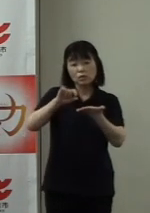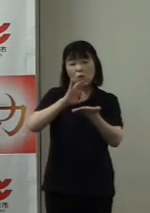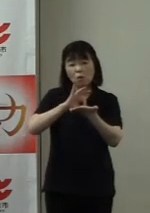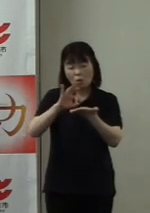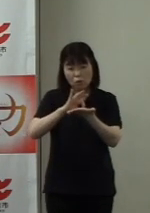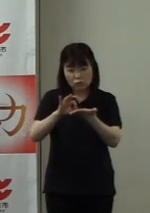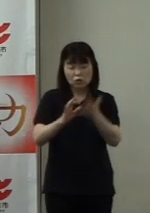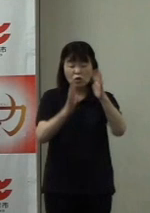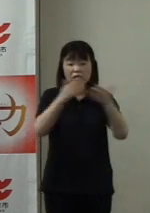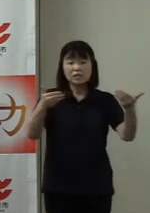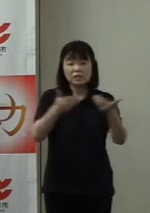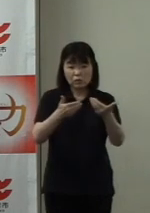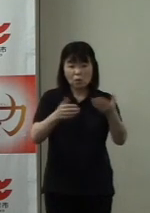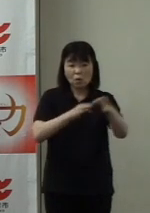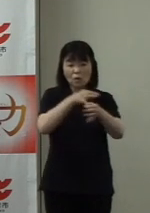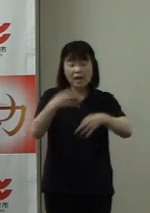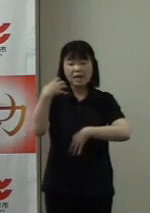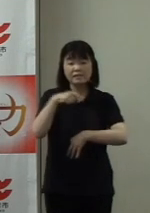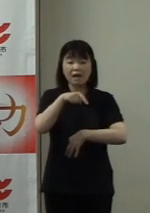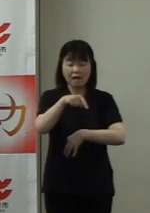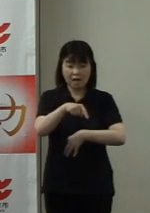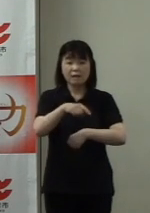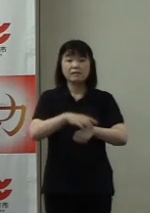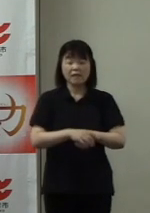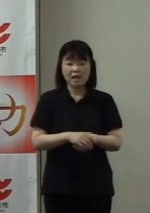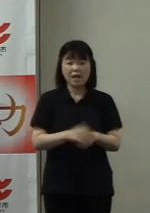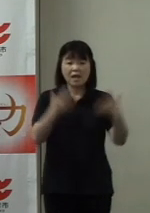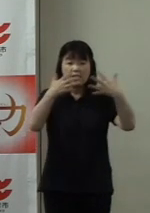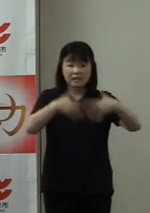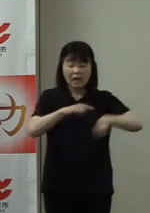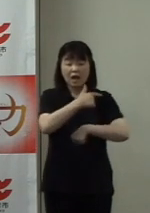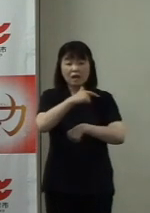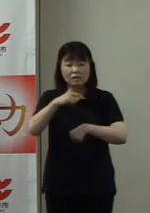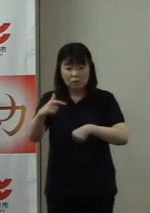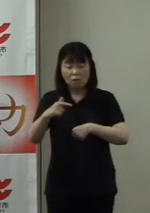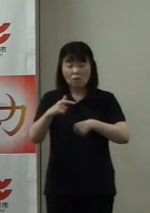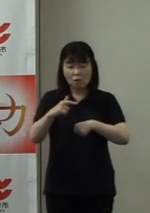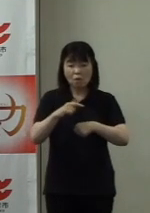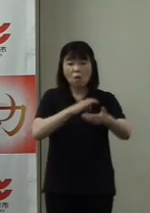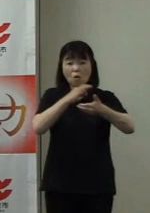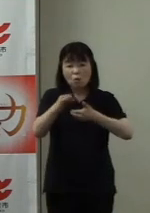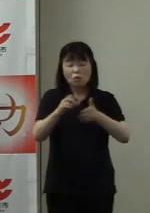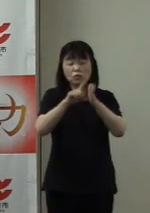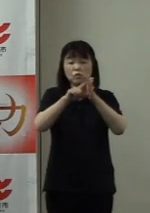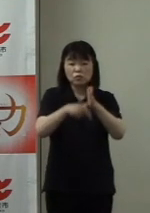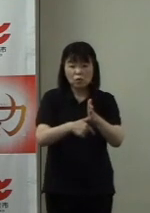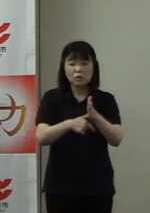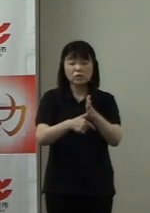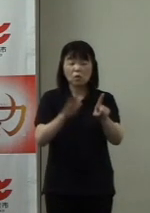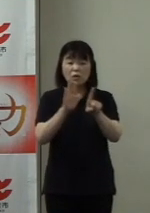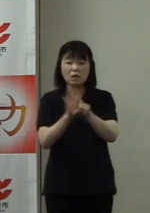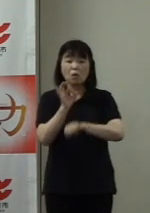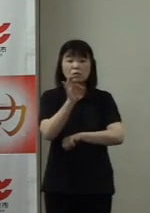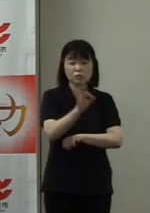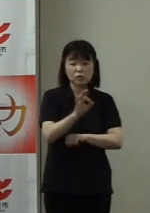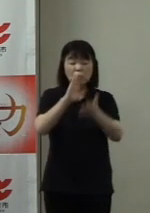。省エネとか省コストに資する林業用の機器等の購入経費でありまして、